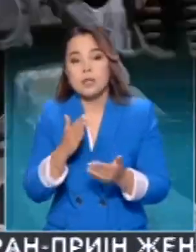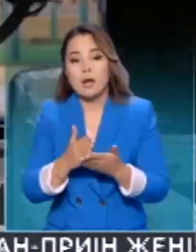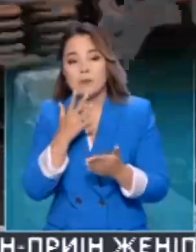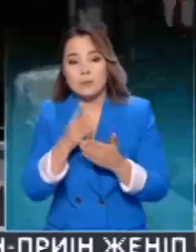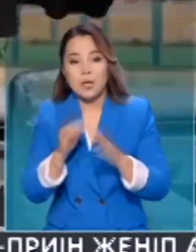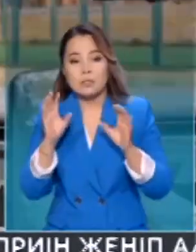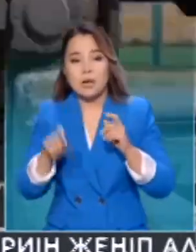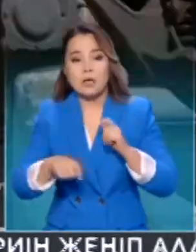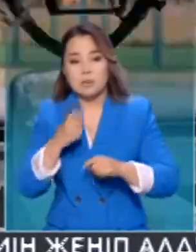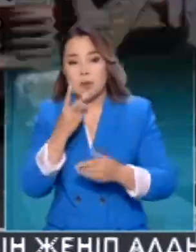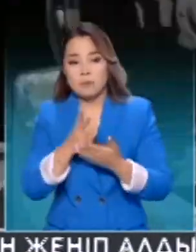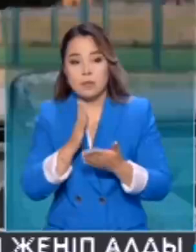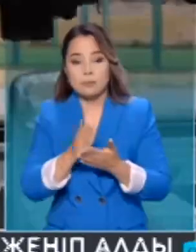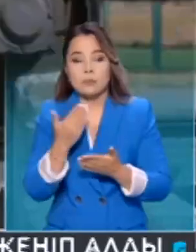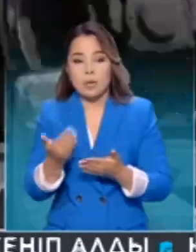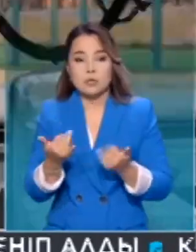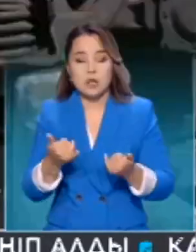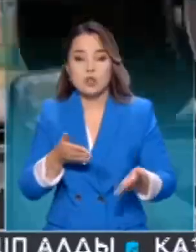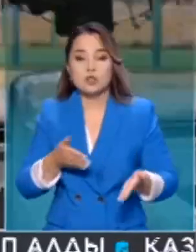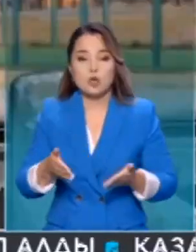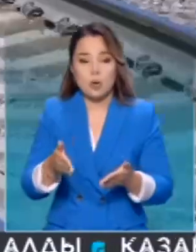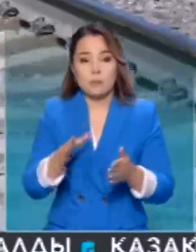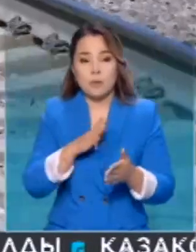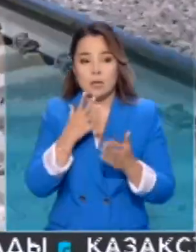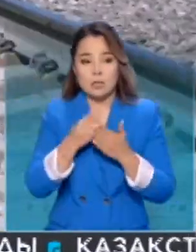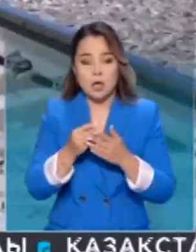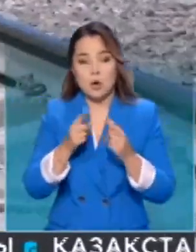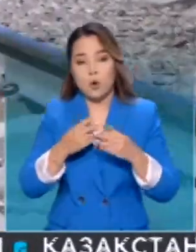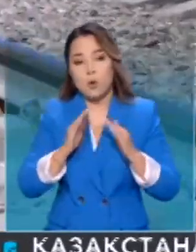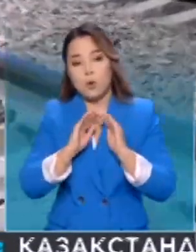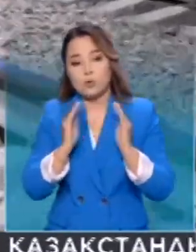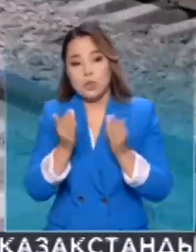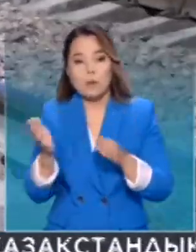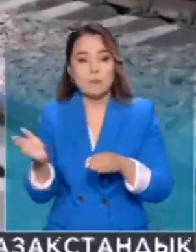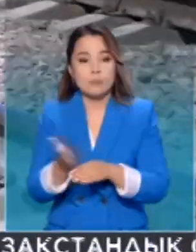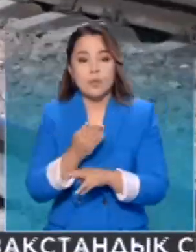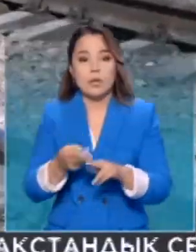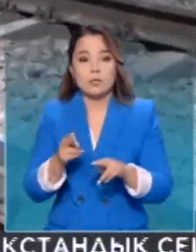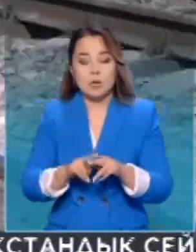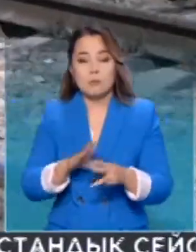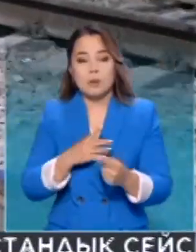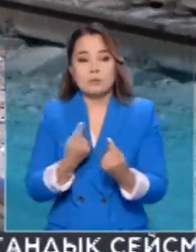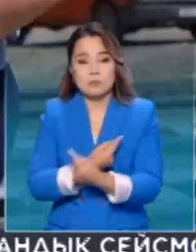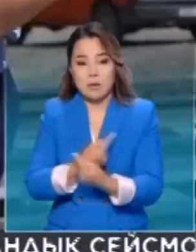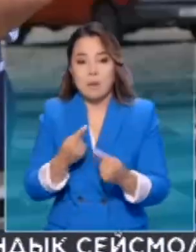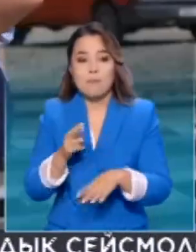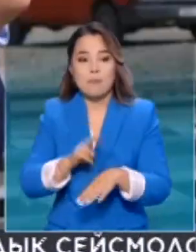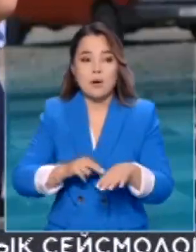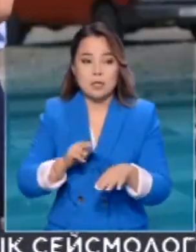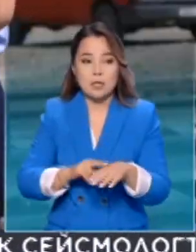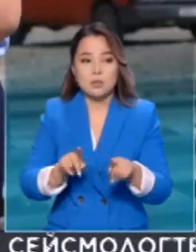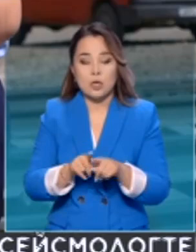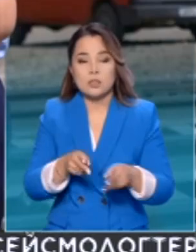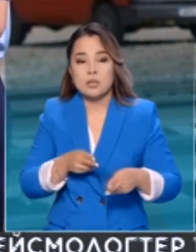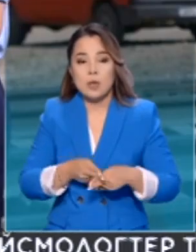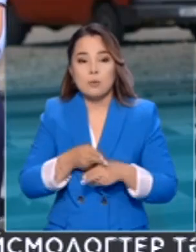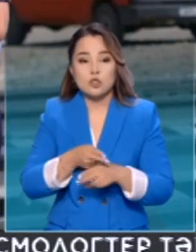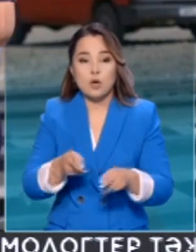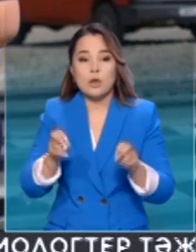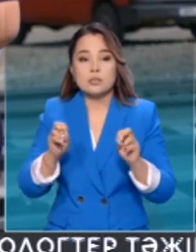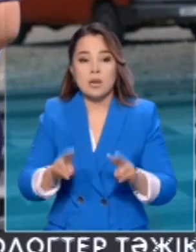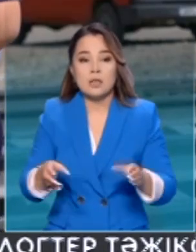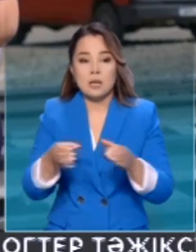заңсыз өткел бар. Ауыл азаматтары жол жиегіндегі қоршауларды бұзып тастаған, сондықтан желілік полиция темір жол бойындағы